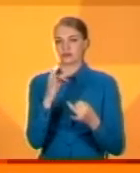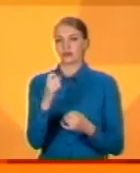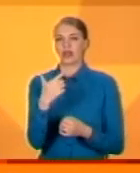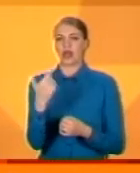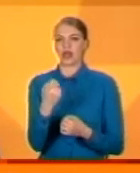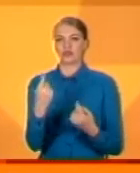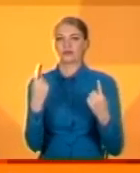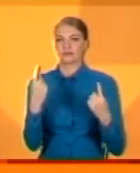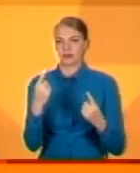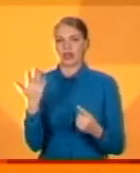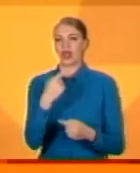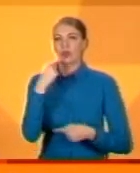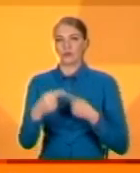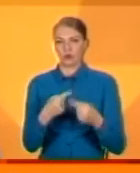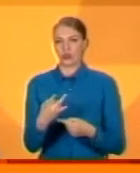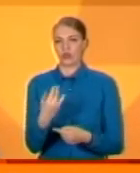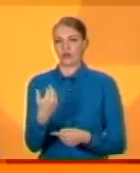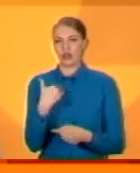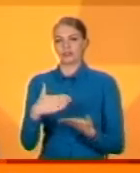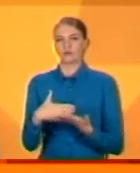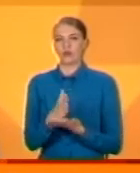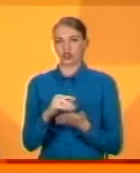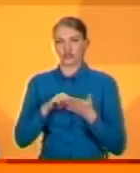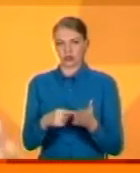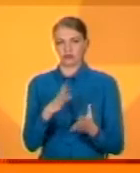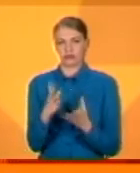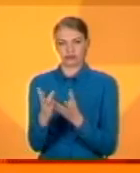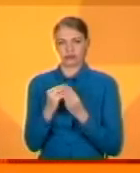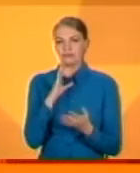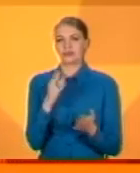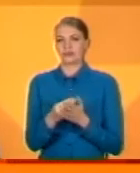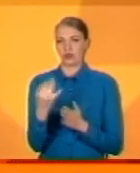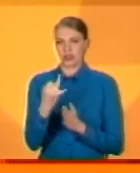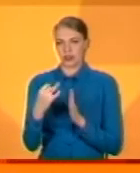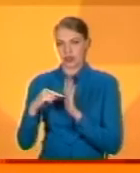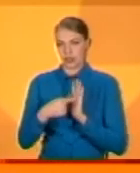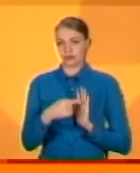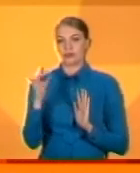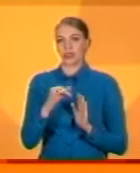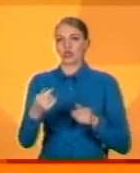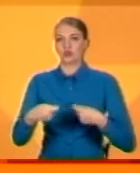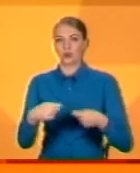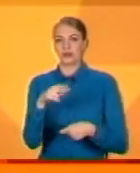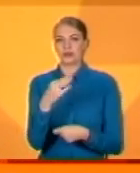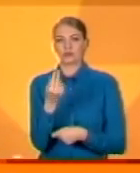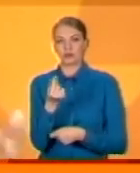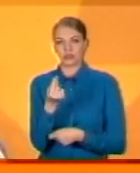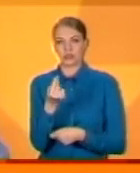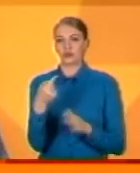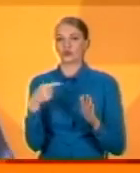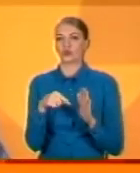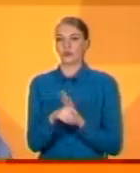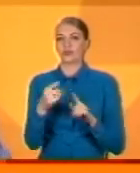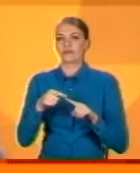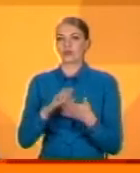газовим гігантом, який постійно на нас в політичних цілях діяв, в своїх інтересах, і торгуватись по ціні. Тобто